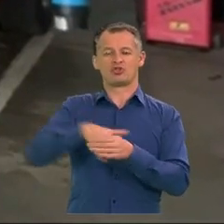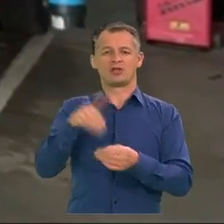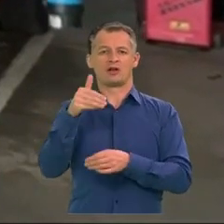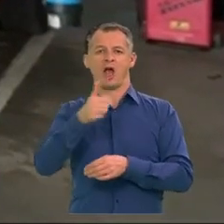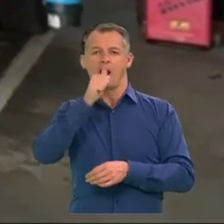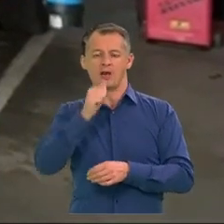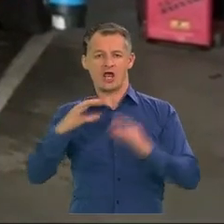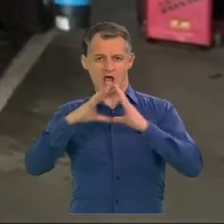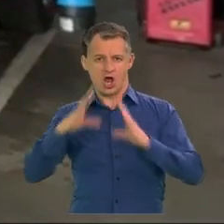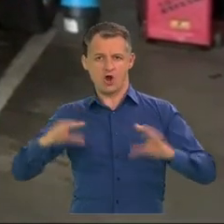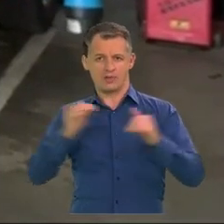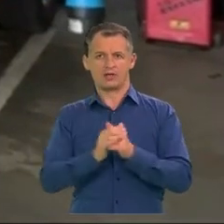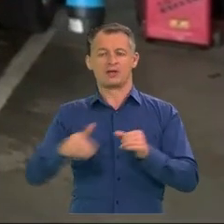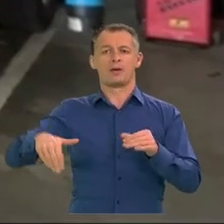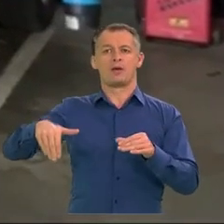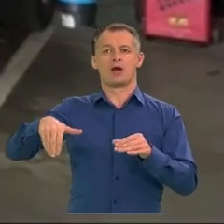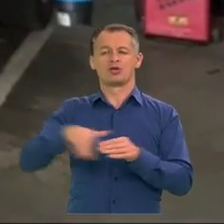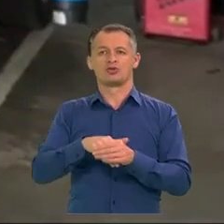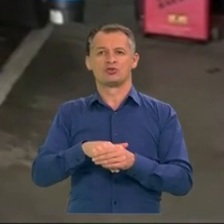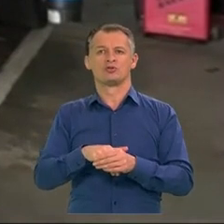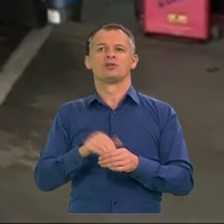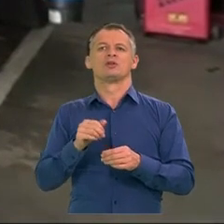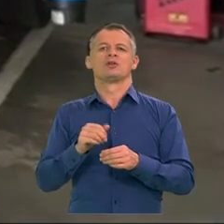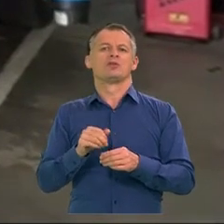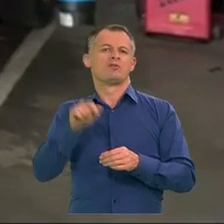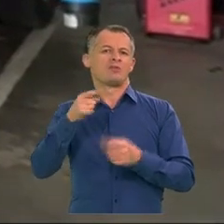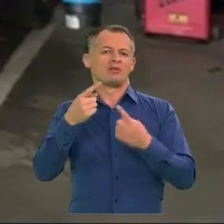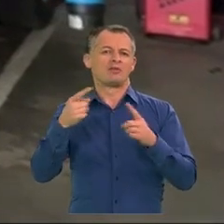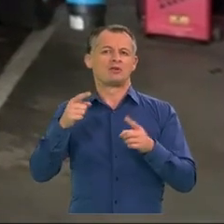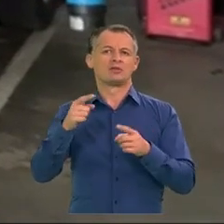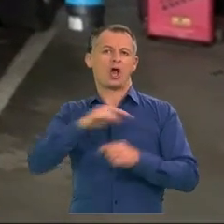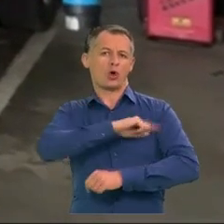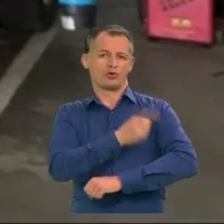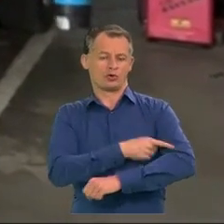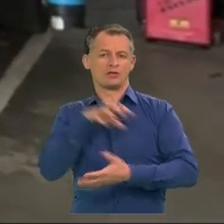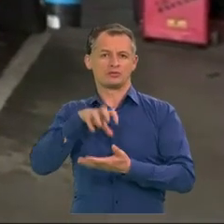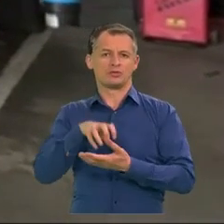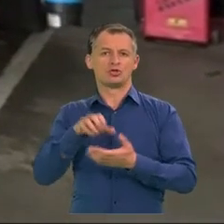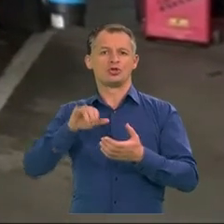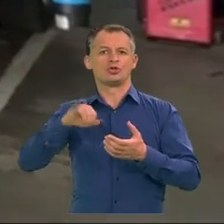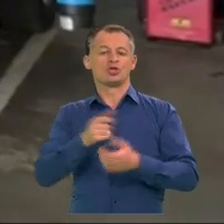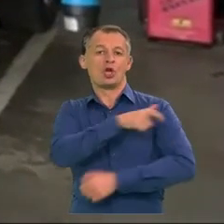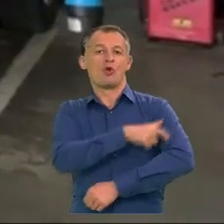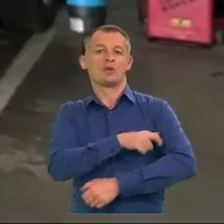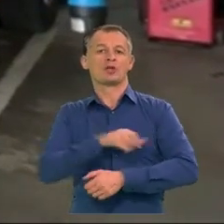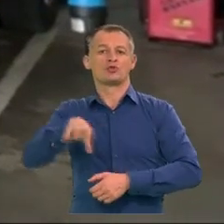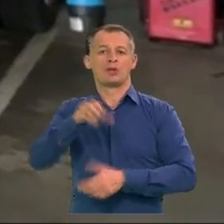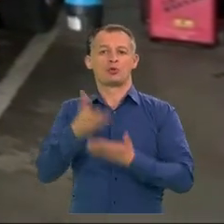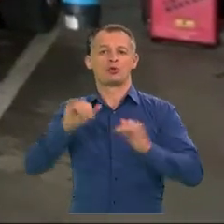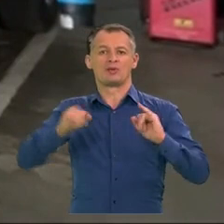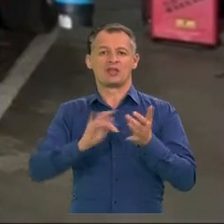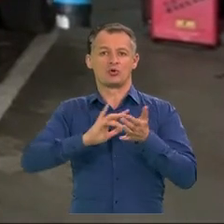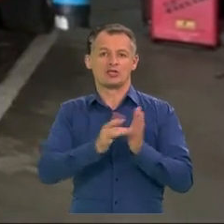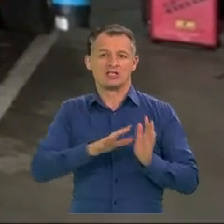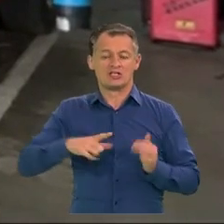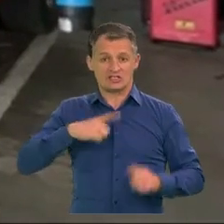personal de la, inclusiv de la Batalionul de Geniu și Comitetul Județean pentru Situații de Urgență sunt în